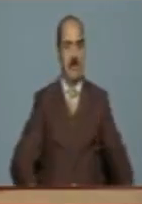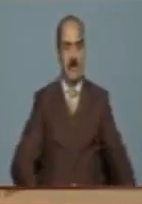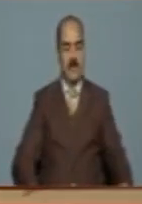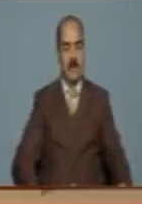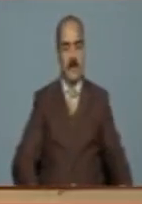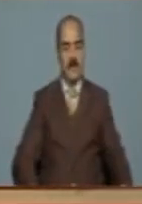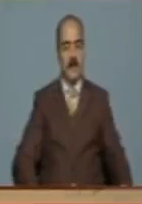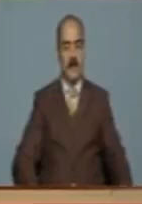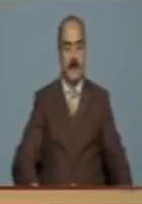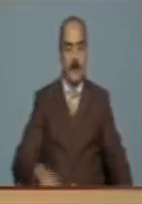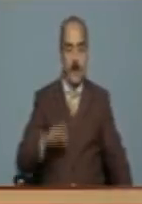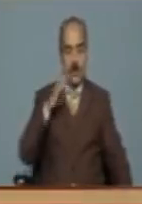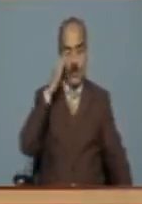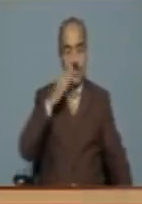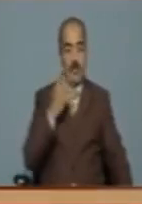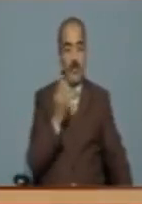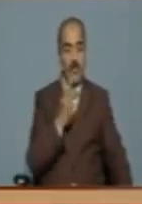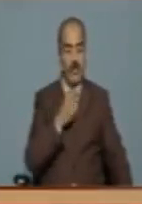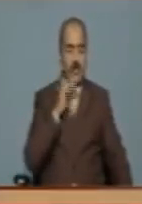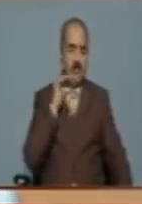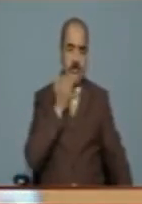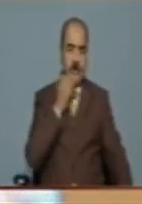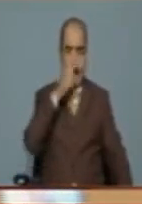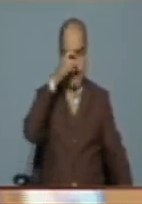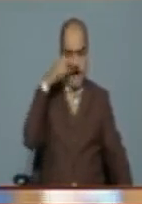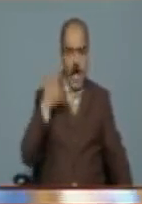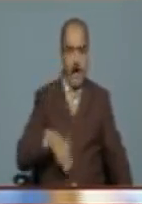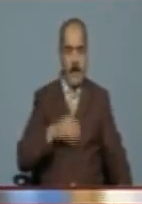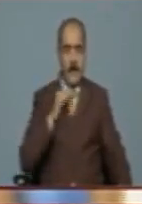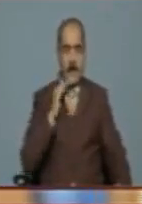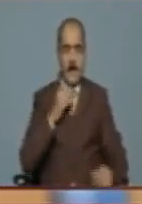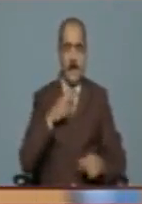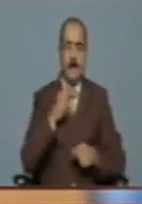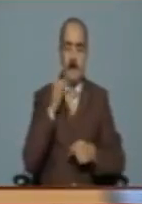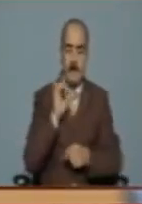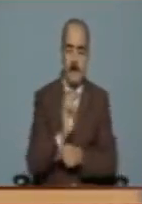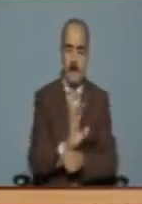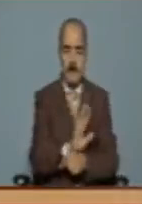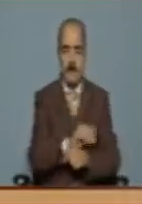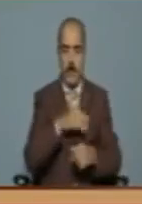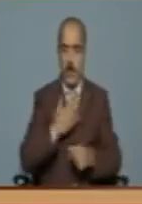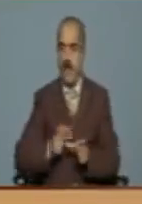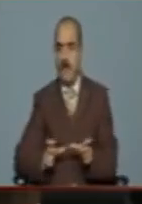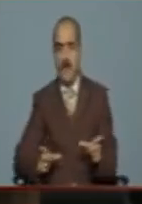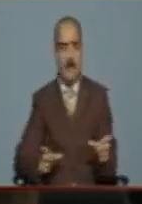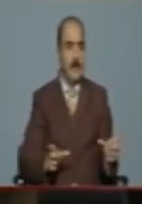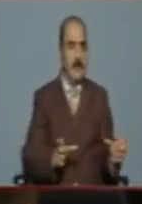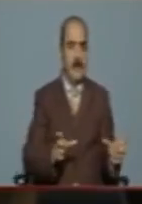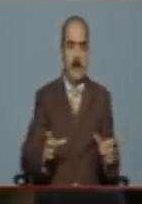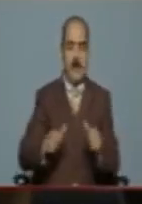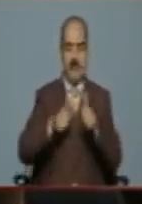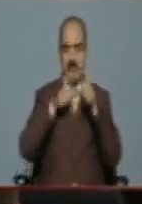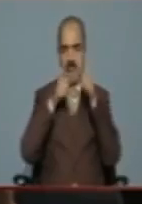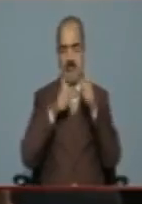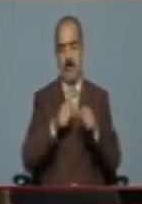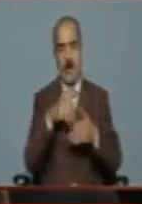وتحية لرجال الشرطة البواسل على دورهم البارز في حفظ الأمن وتأمين